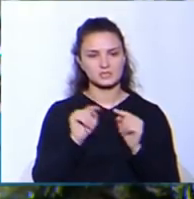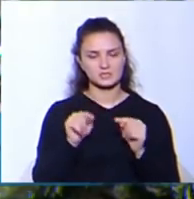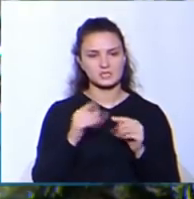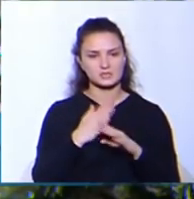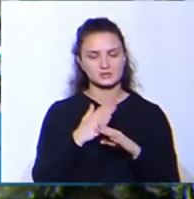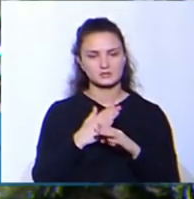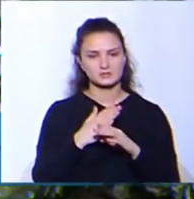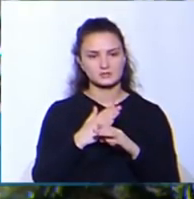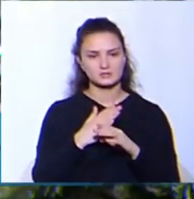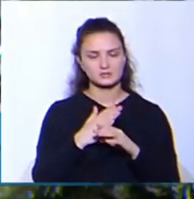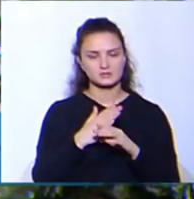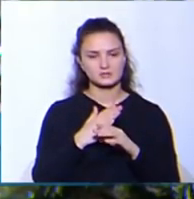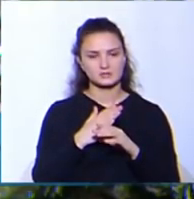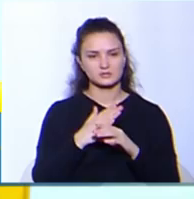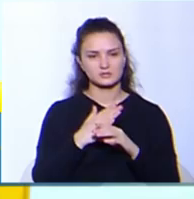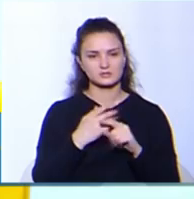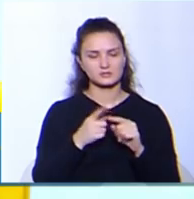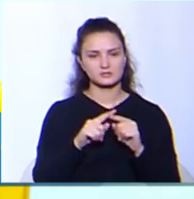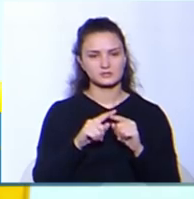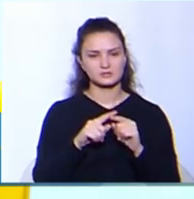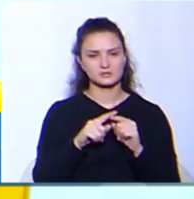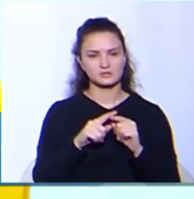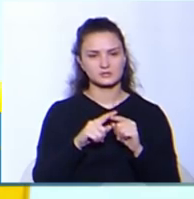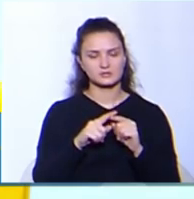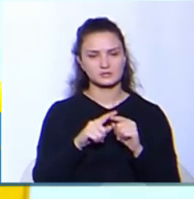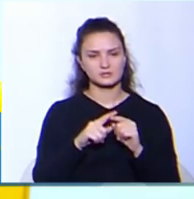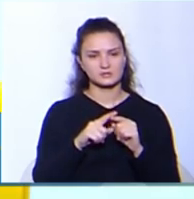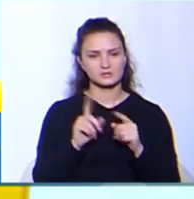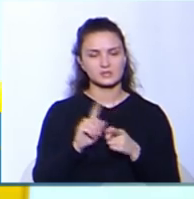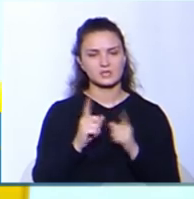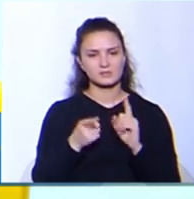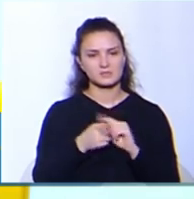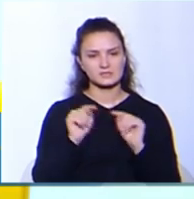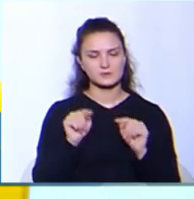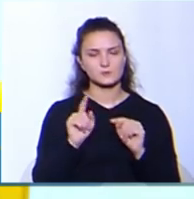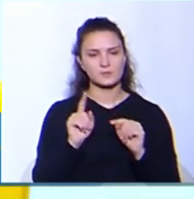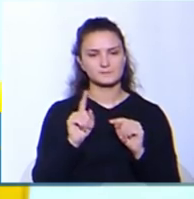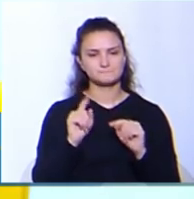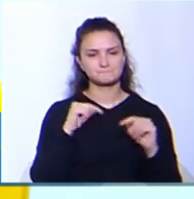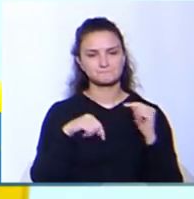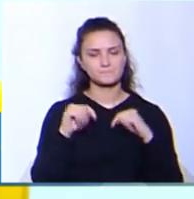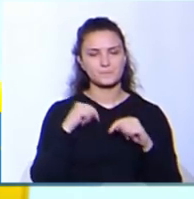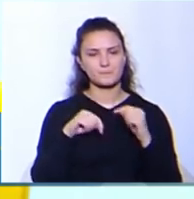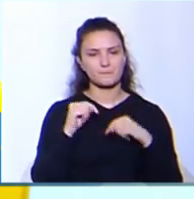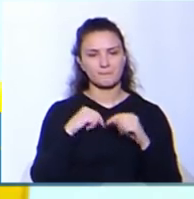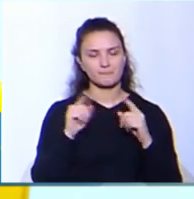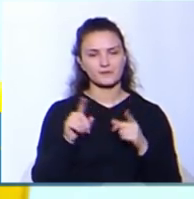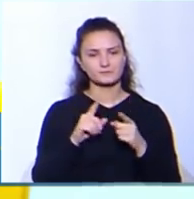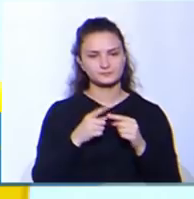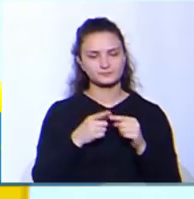ხოლმე არაიმდენად რაღაც ერთჯერადი თქვა ზედოზირება არამედ ის რომ ორგანიზმი ეს